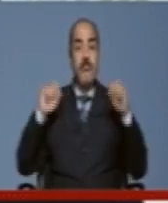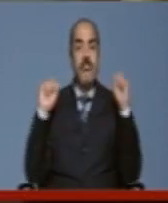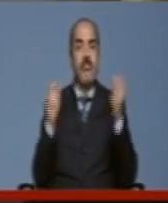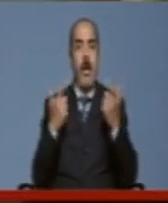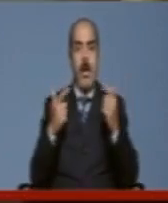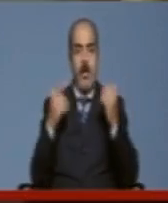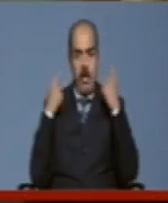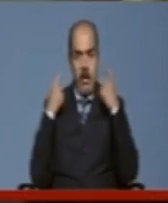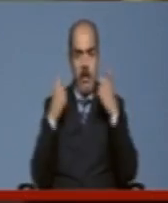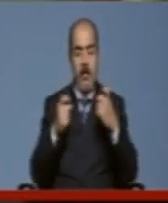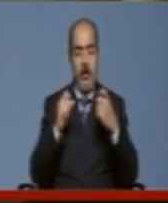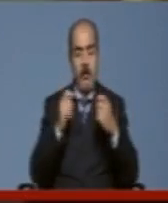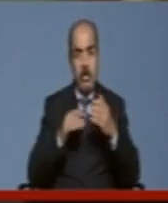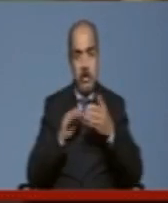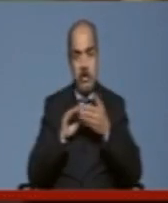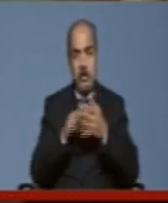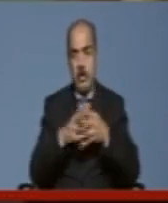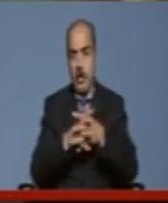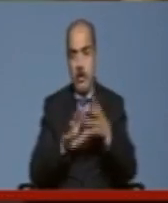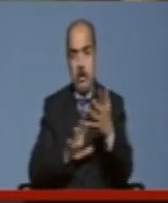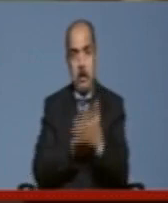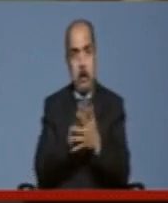بالحجم اللي يتناسب مع